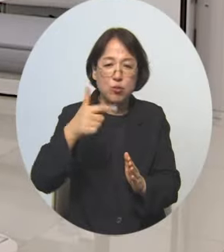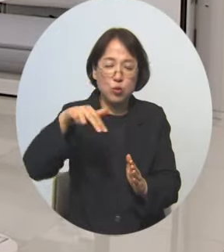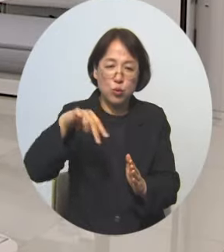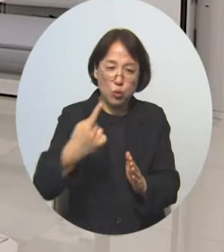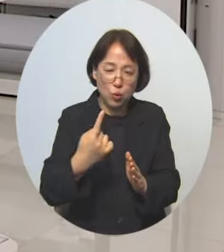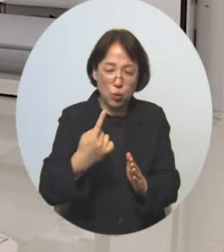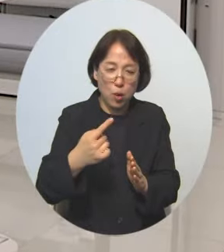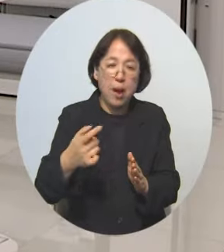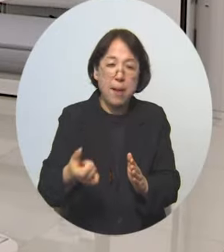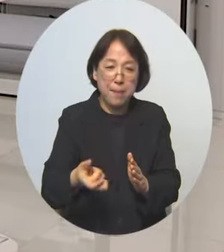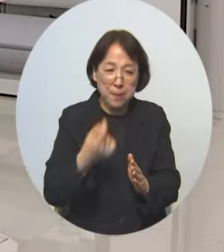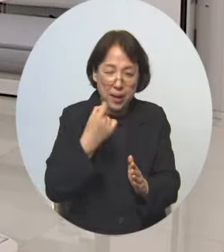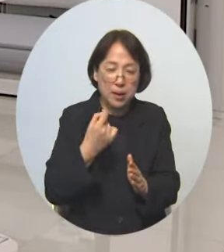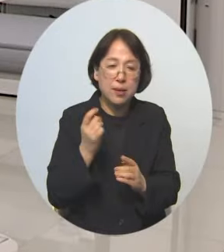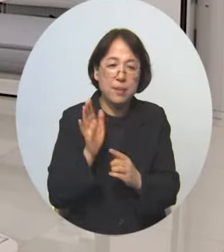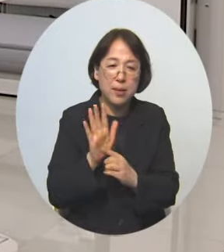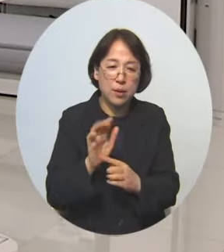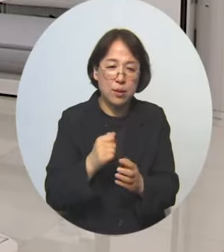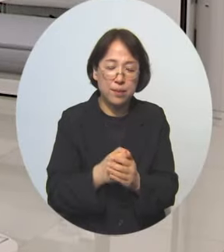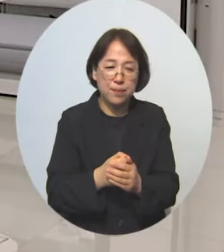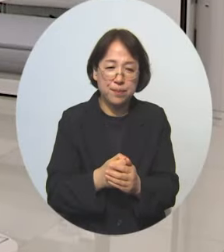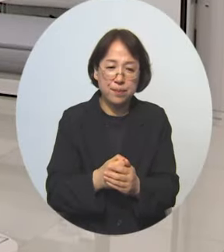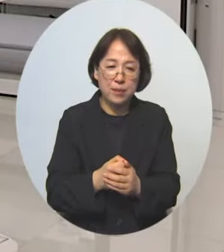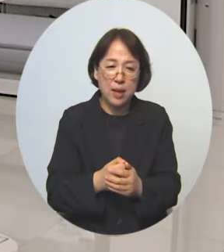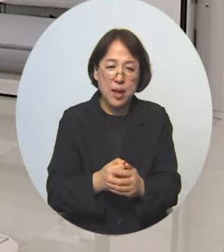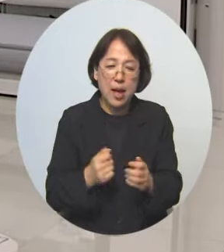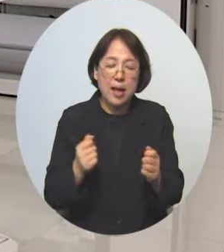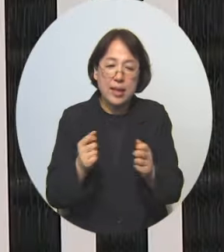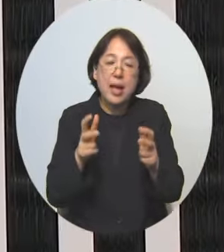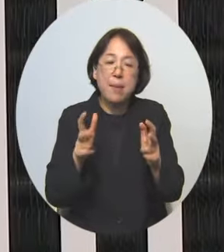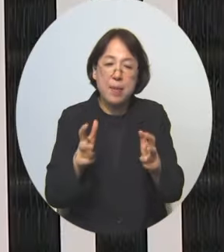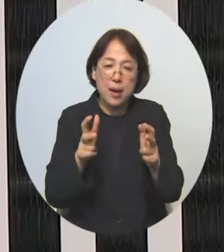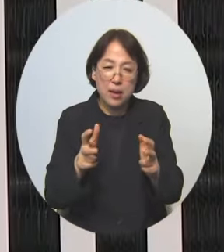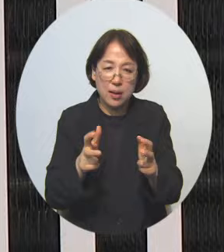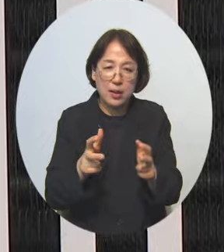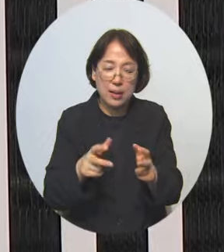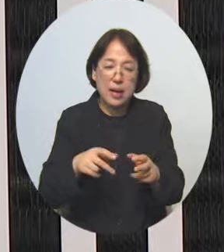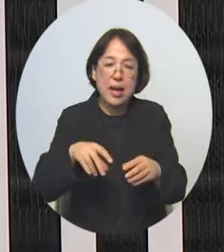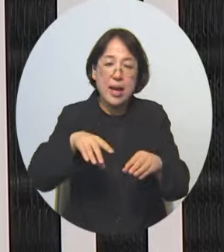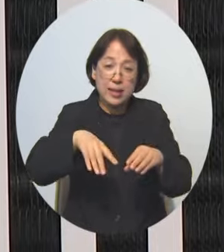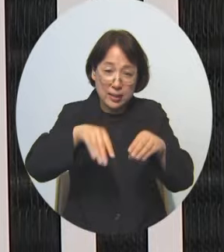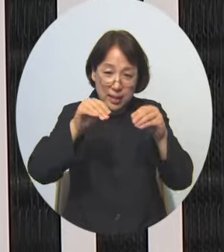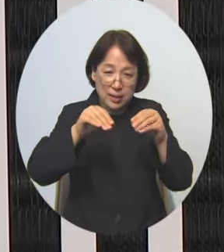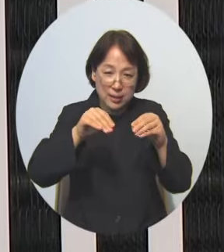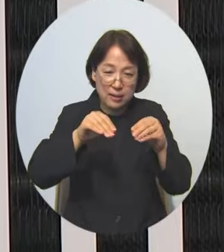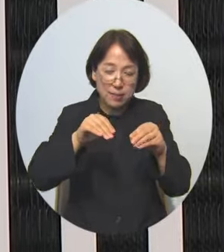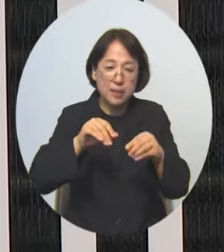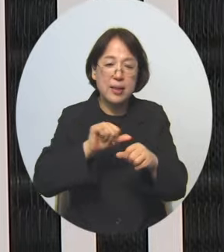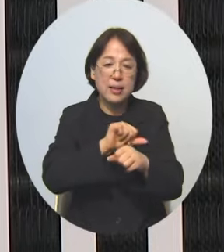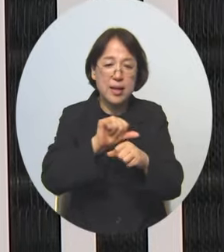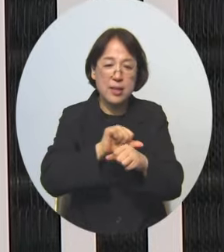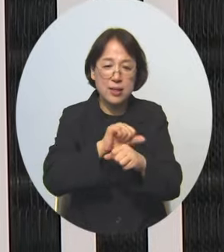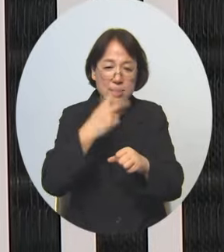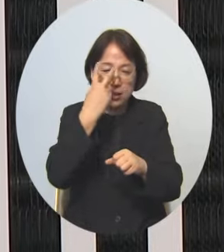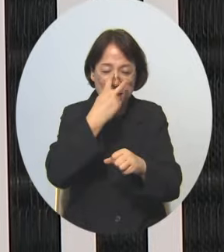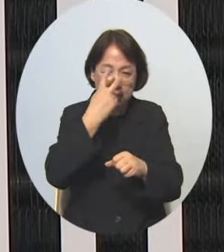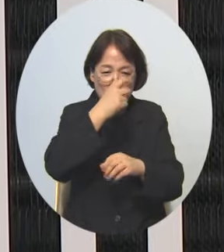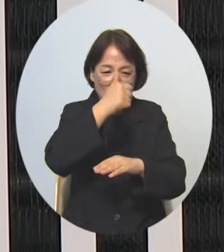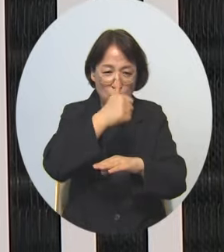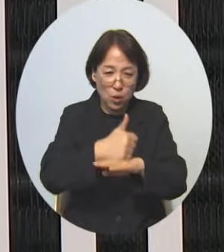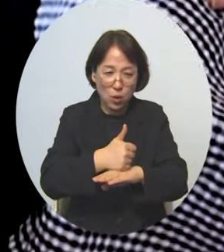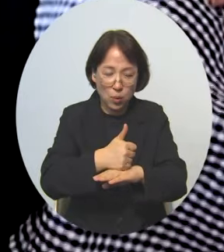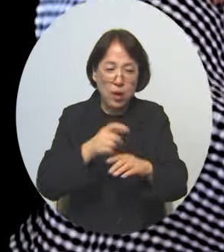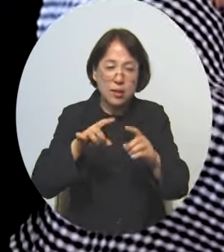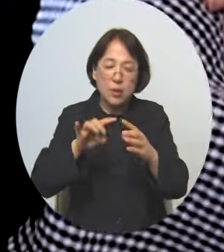또한 에어컨의 냉방 모드와 제습 모드의 소비 전력량을 5시간 동안 측정한 결과 소비 전력량에는 큰 차이가